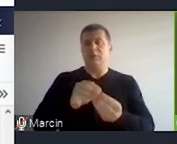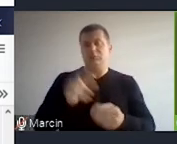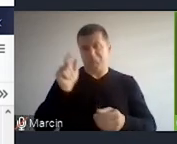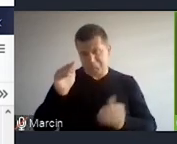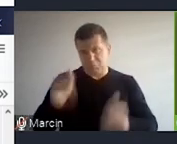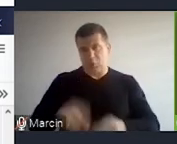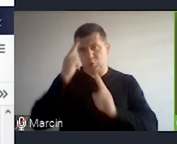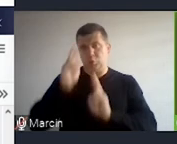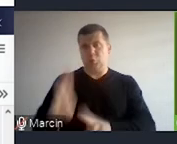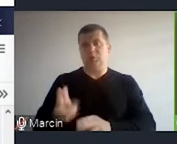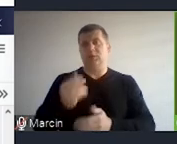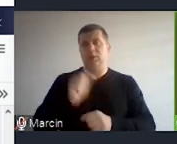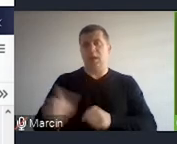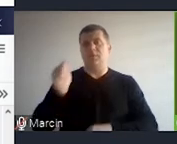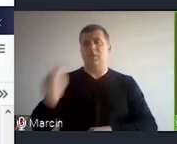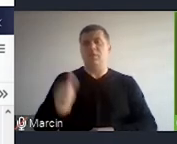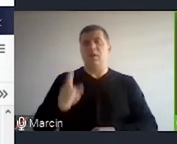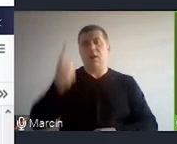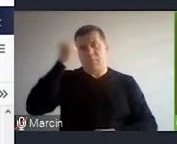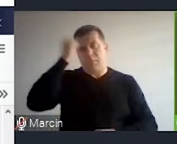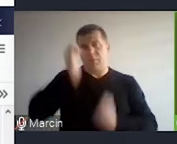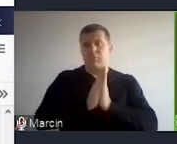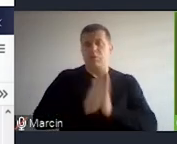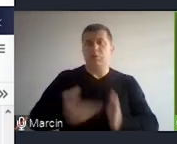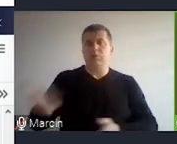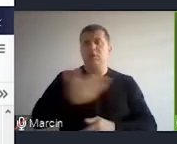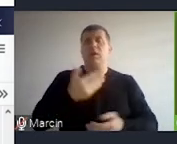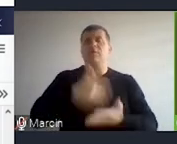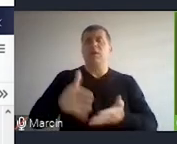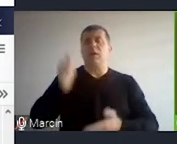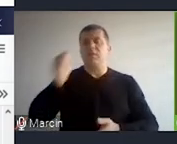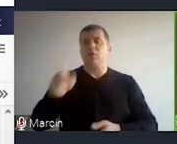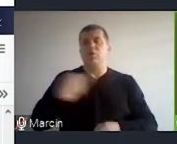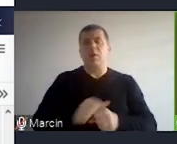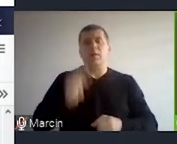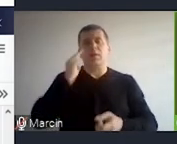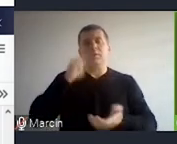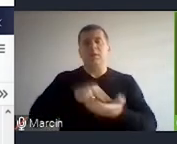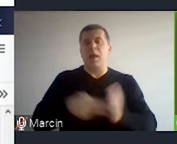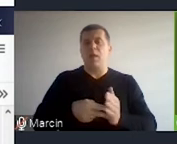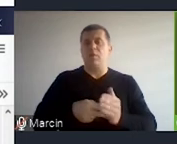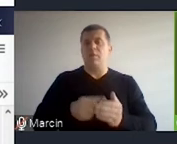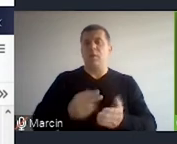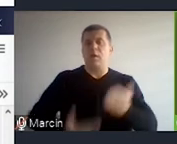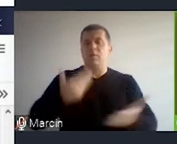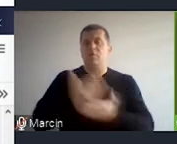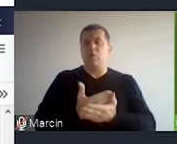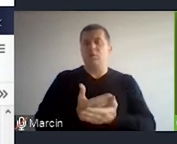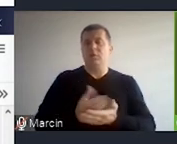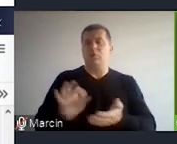kwalifikowalna. Tylko uwaga, pamiętajcie proszę, że wydatek kwalifikowalny to wydatek przewidziany w zatwierdzonym wniosku o